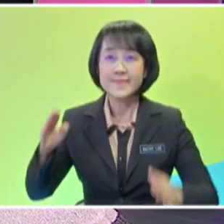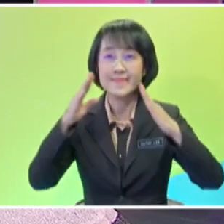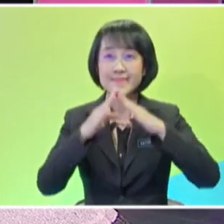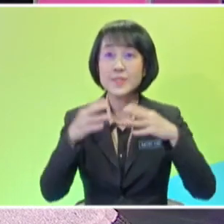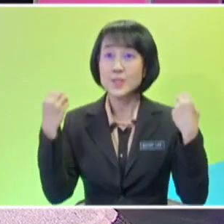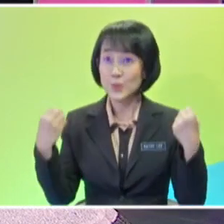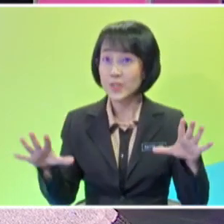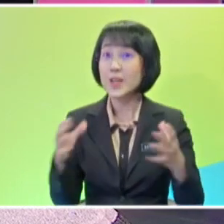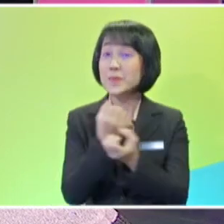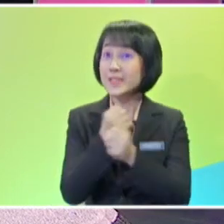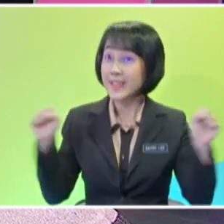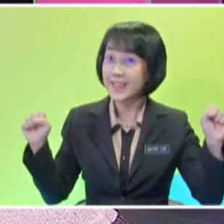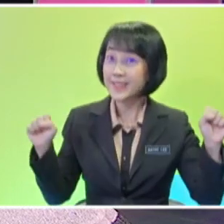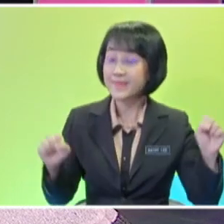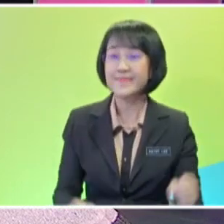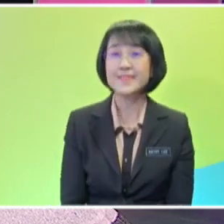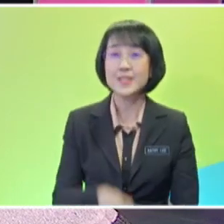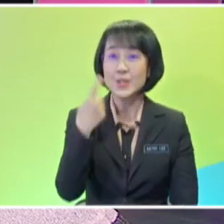boleh angkat tangan